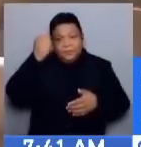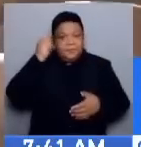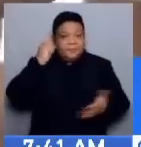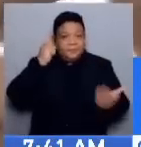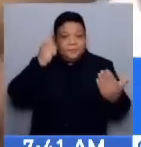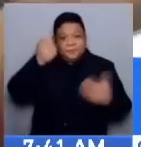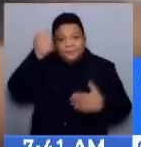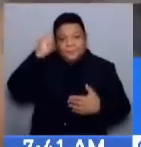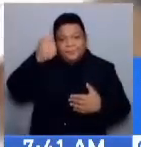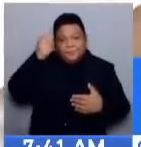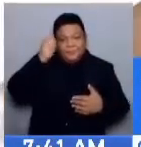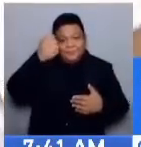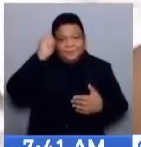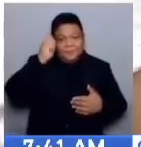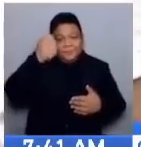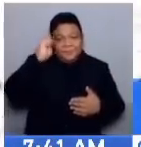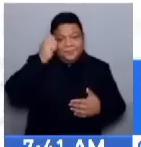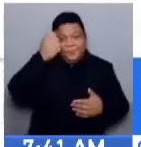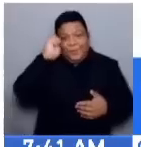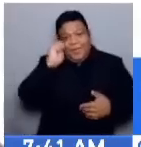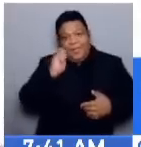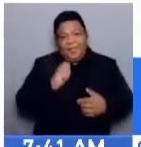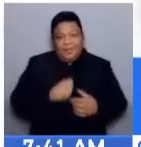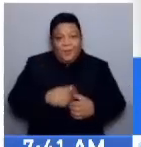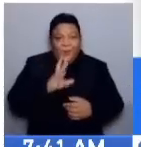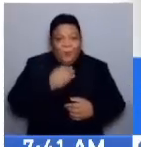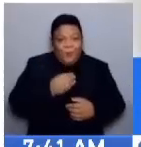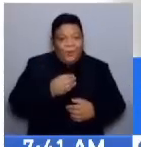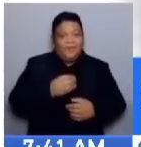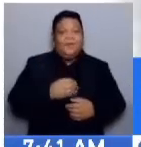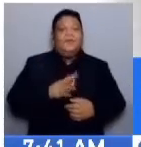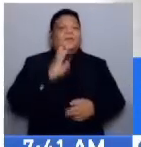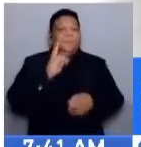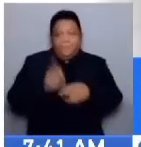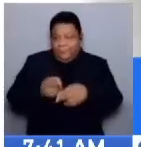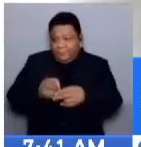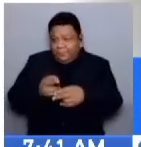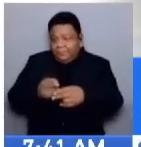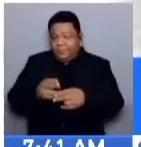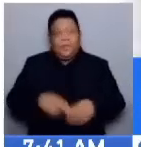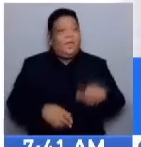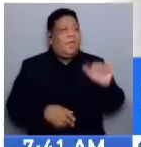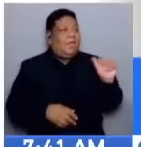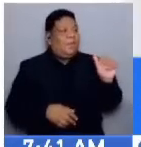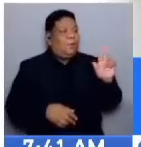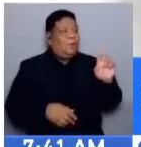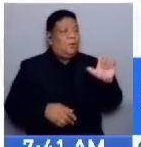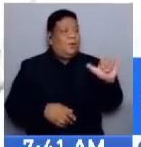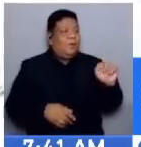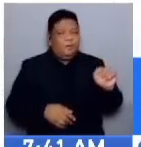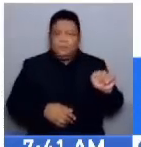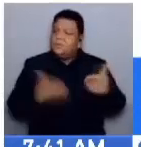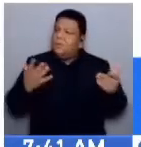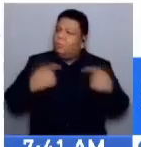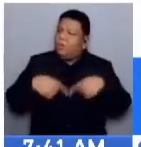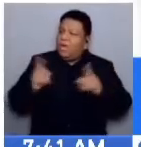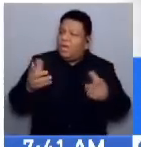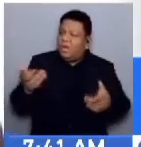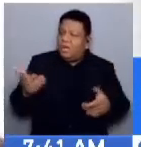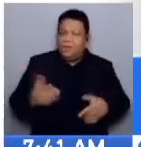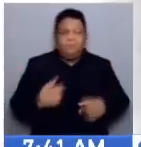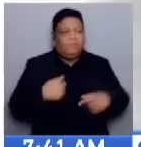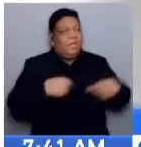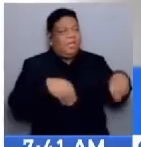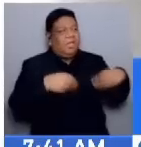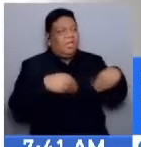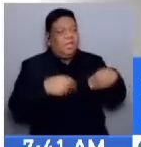3, 2, 1. Suklay. Siyempre, ma'am. Pangalan niyo po, ma'am? Aurelia Sabandal. Aurelia. Saan po kayo papunta ngayon, ma'am? Palengke po. Palengke.